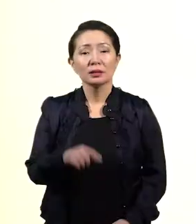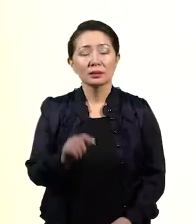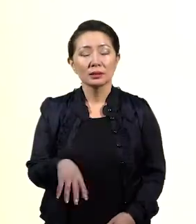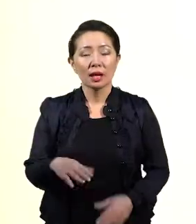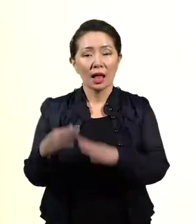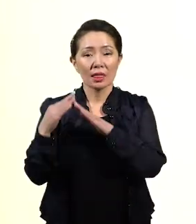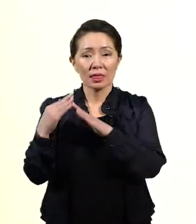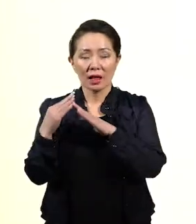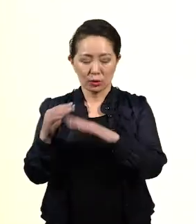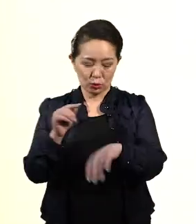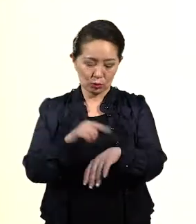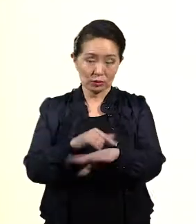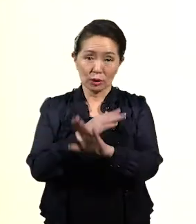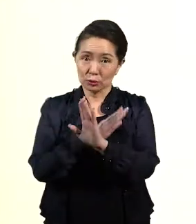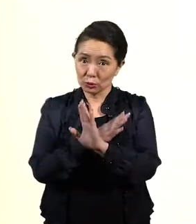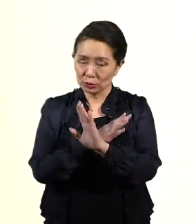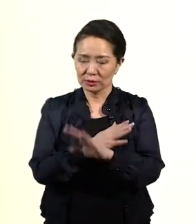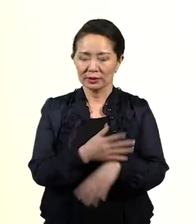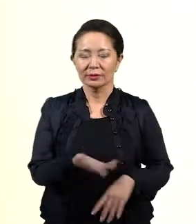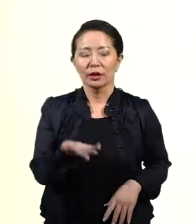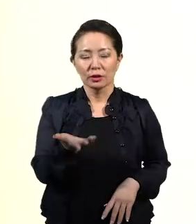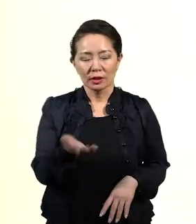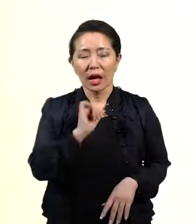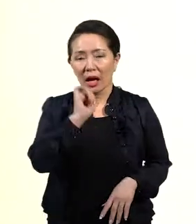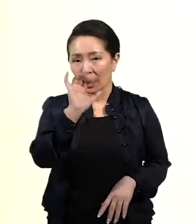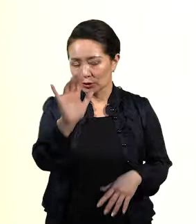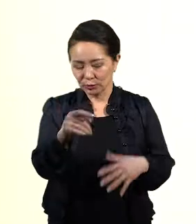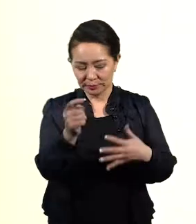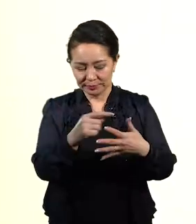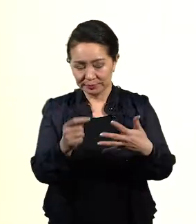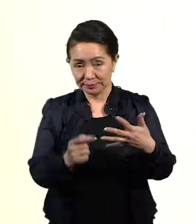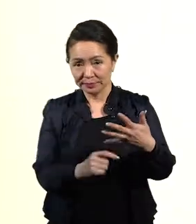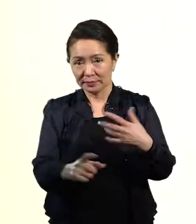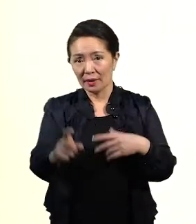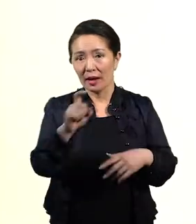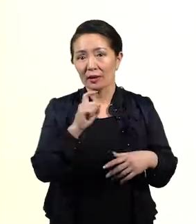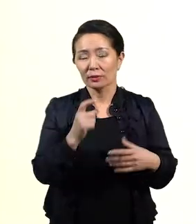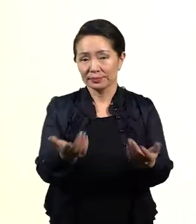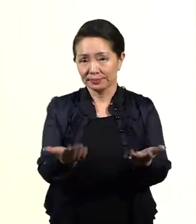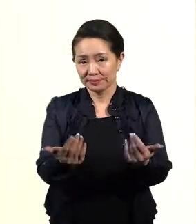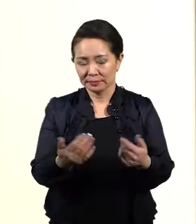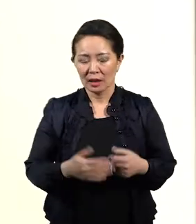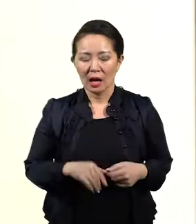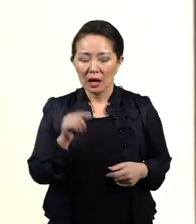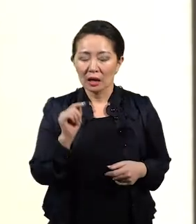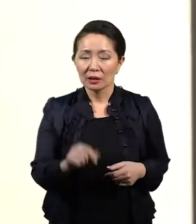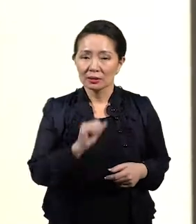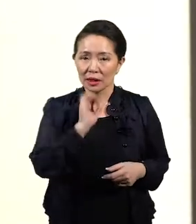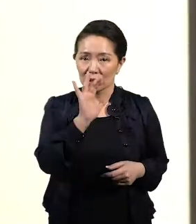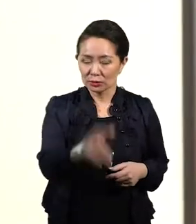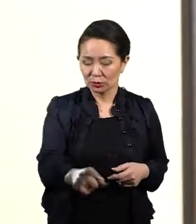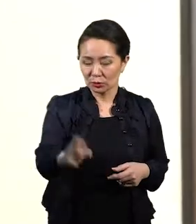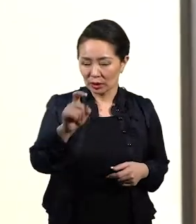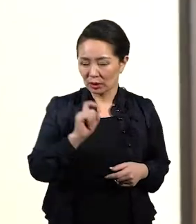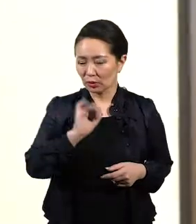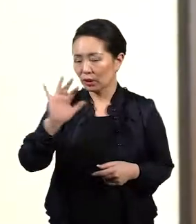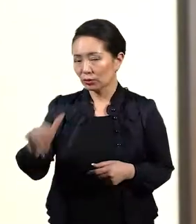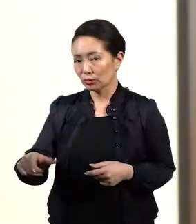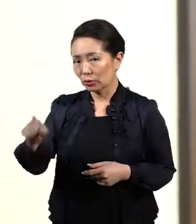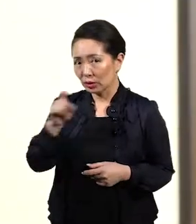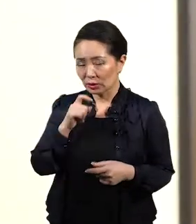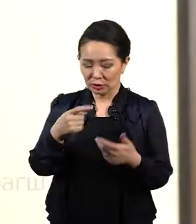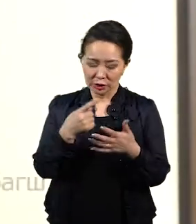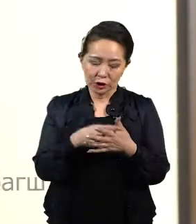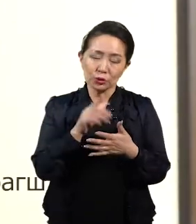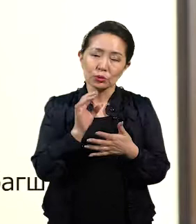За даалгаврын хугацаа дууссан учраас би багш нь дараагийн асуултуудад хариулт авъя. Тэгэхээр асуултанд хариулахдаа эхлээд нэгдэх асуултанд юу